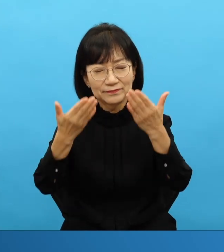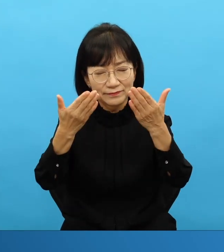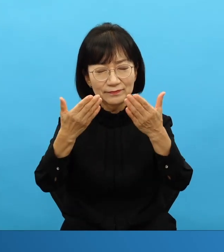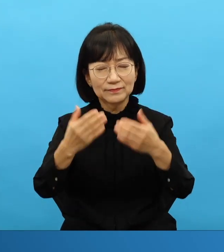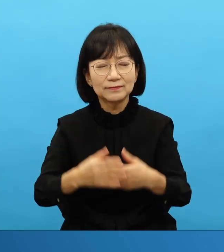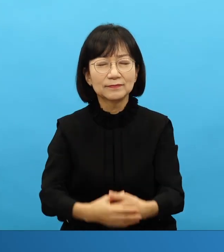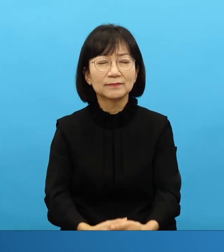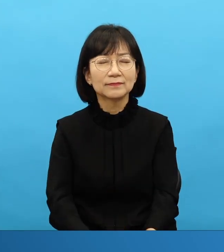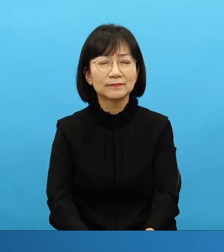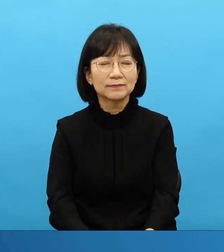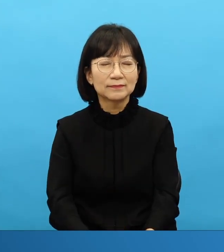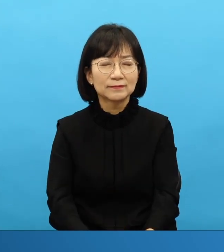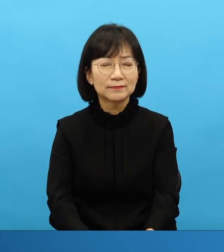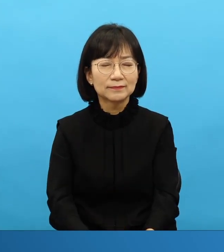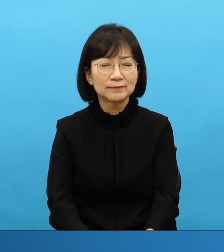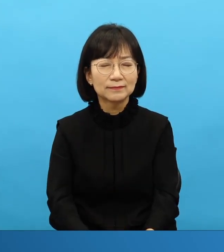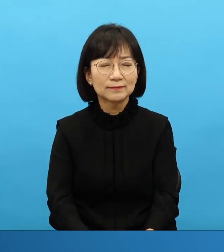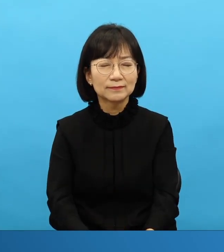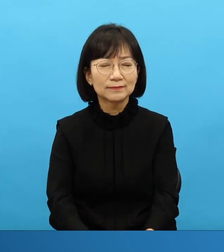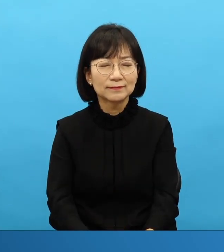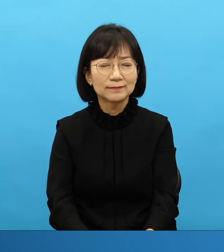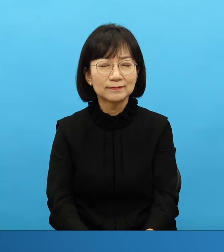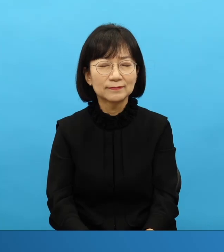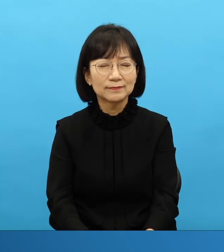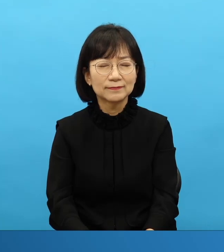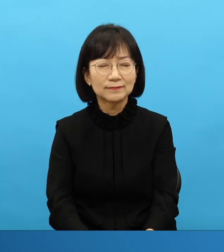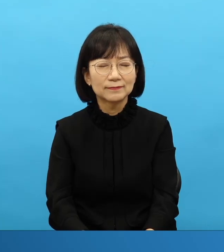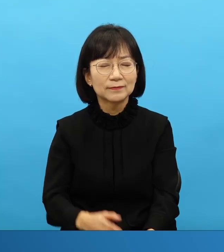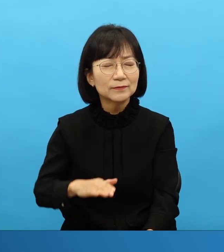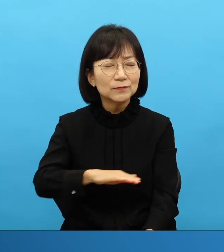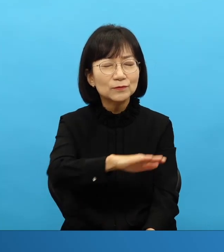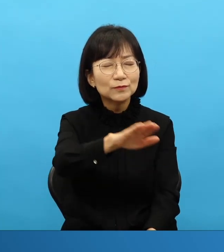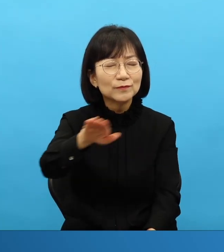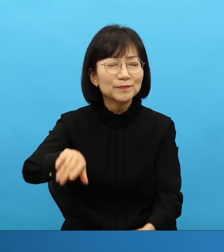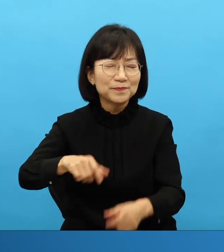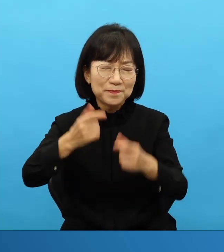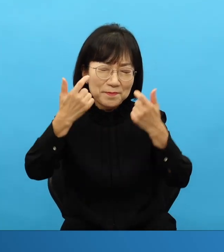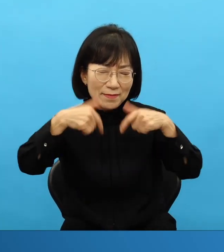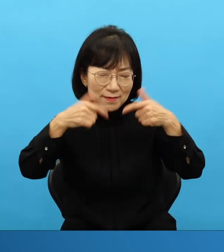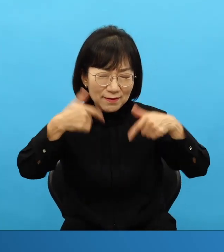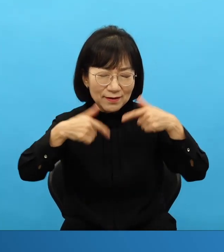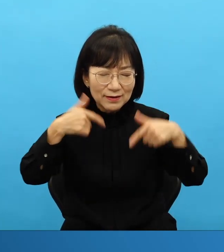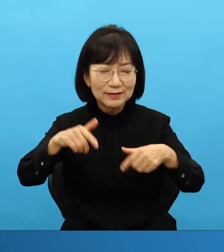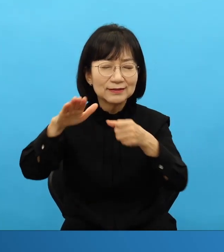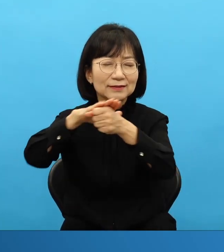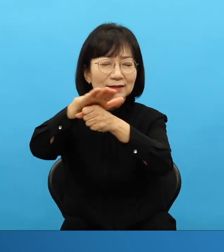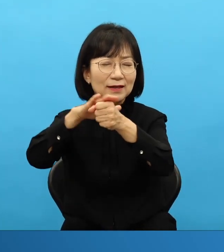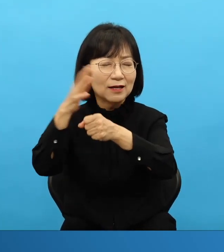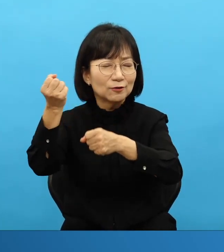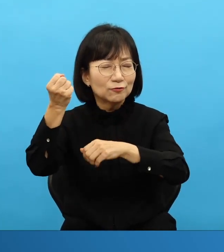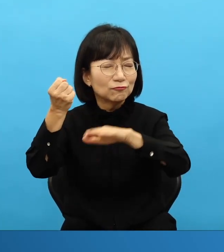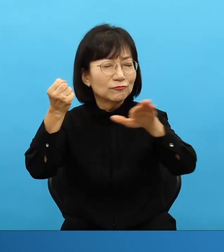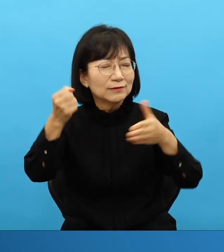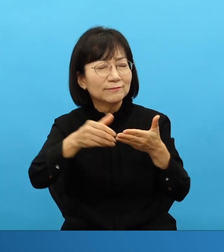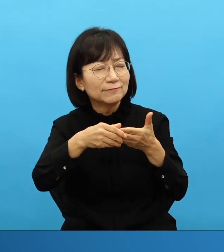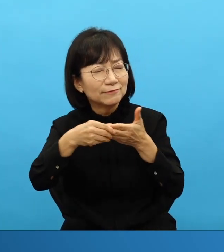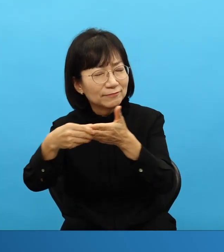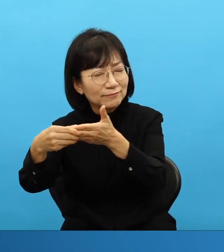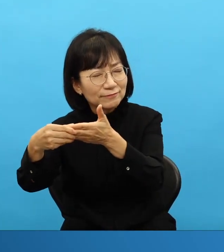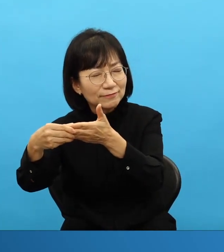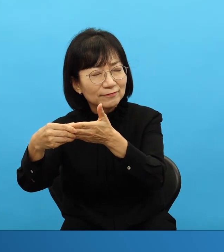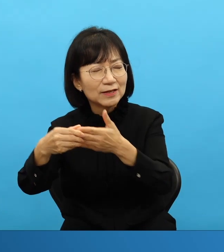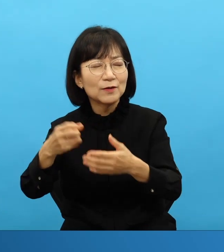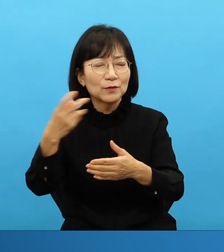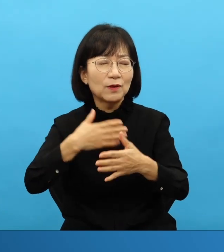够礼拜的祝福，感谢你。 우리들의 매일 일과를 사랑으로 인도하시고 미약한 우리들 능력으로